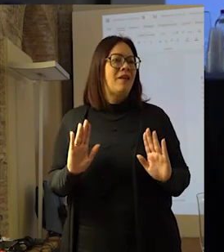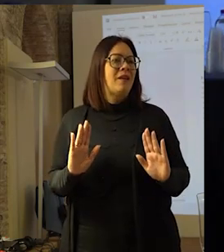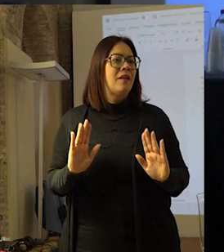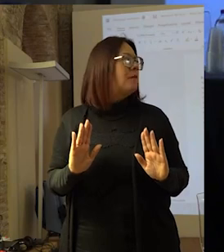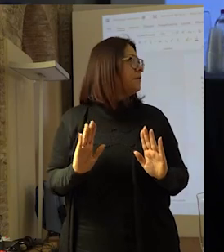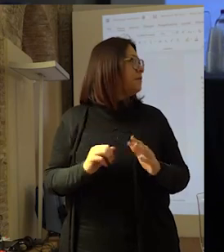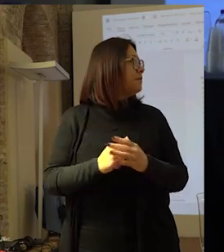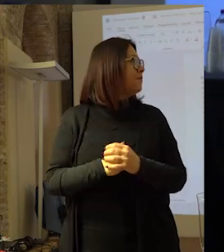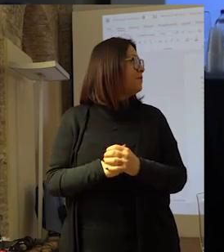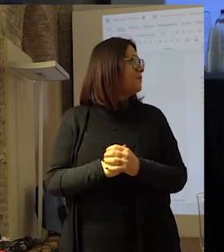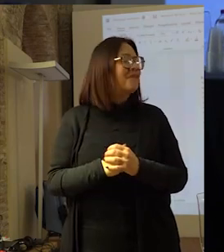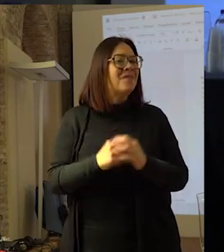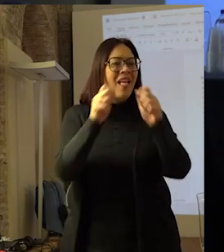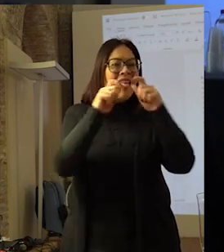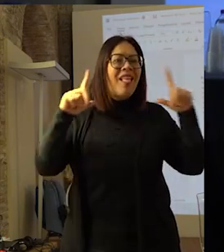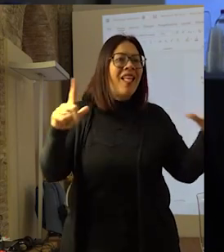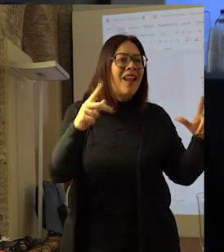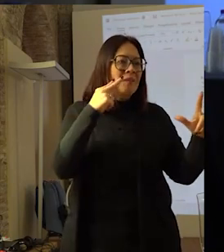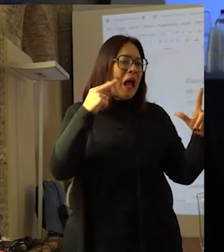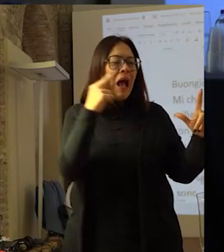potete ingrandire perché io non ci vedo niente.